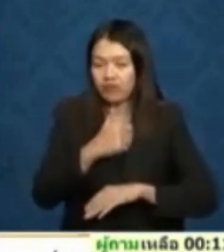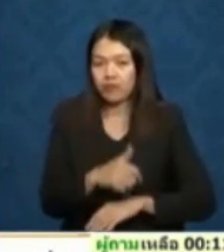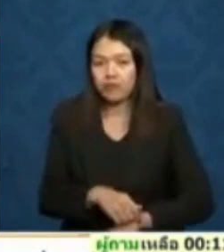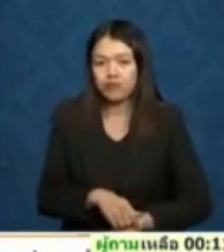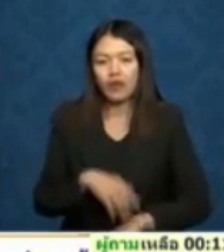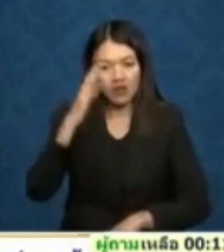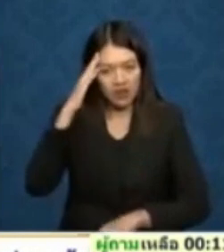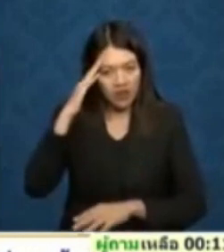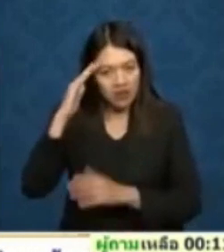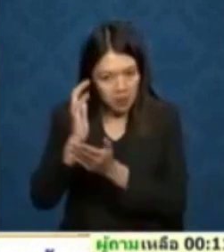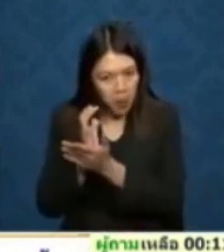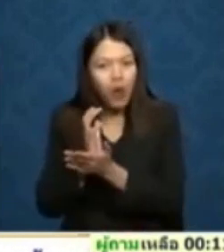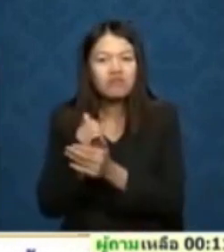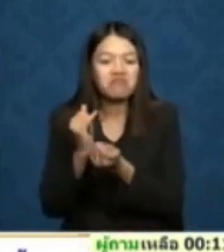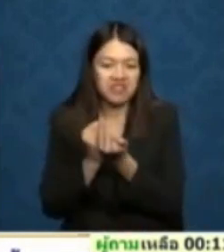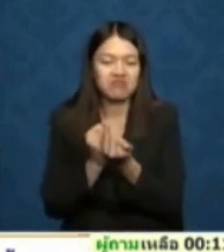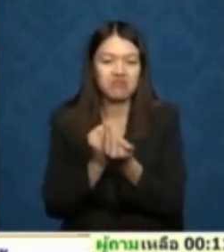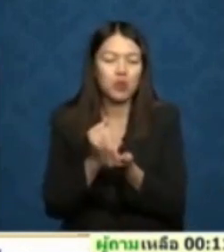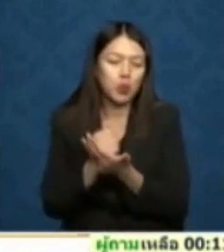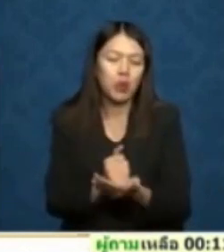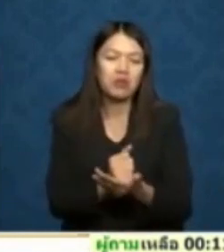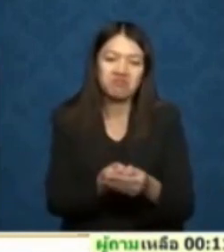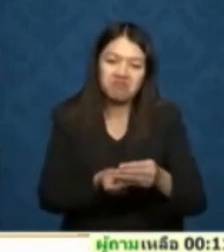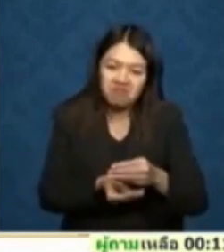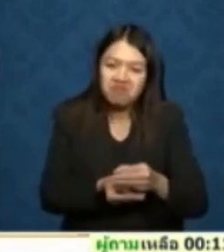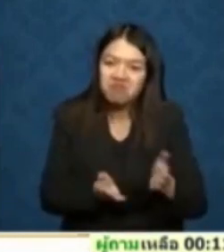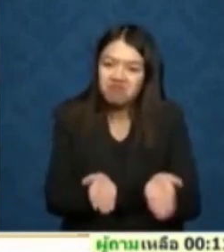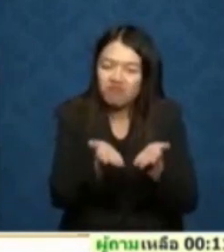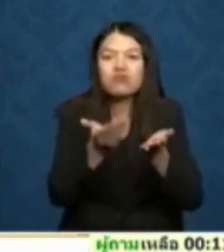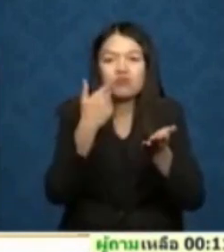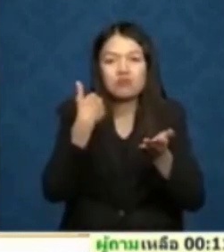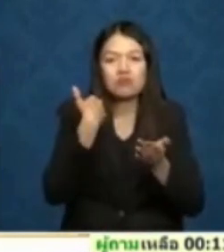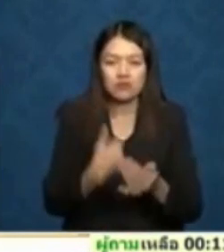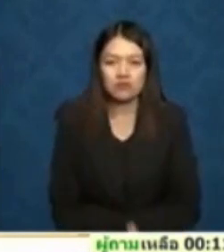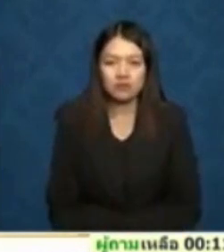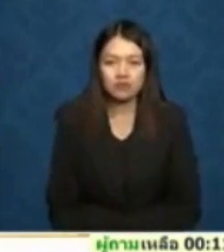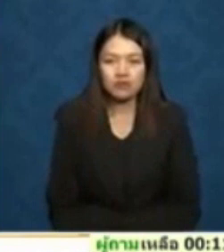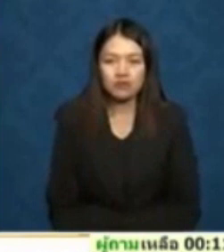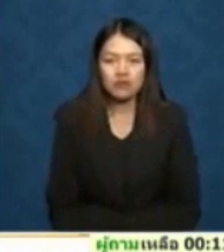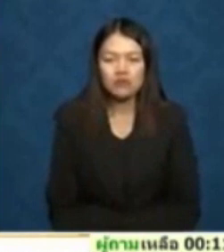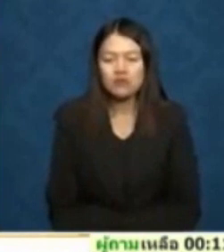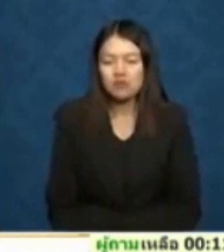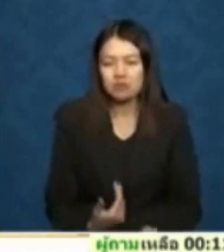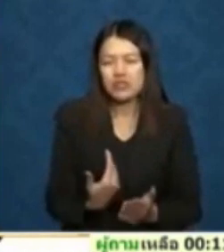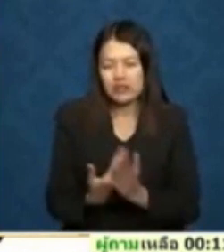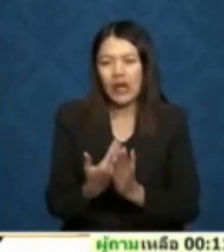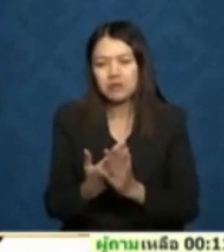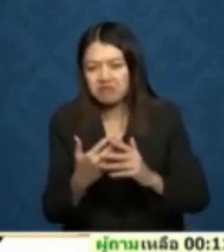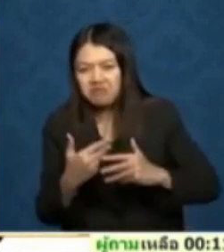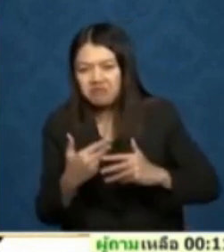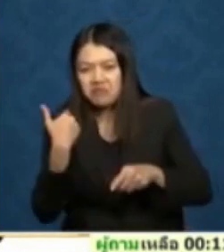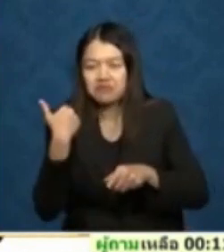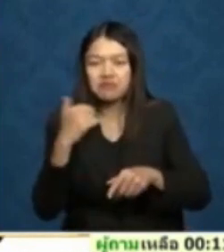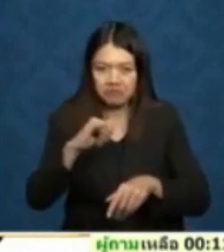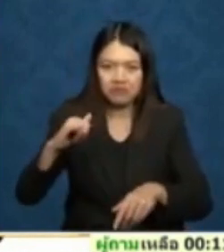ไม่มีเจ้าหน้าที่รัฐอำนวยความสะดวกให้และการอำนวยความสะดวกจะเกิดขึ้นไม่ได้เลยหากไม่มีผลประโยชน์ผมมีข้อถามท่านร